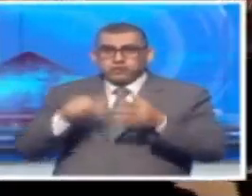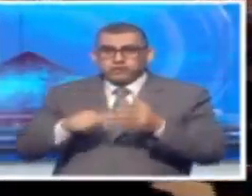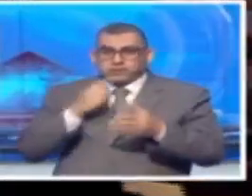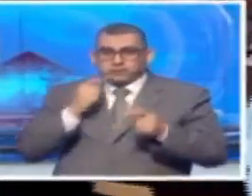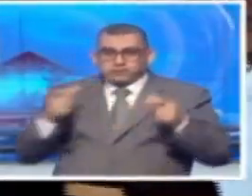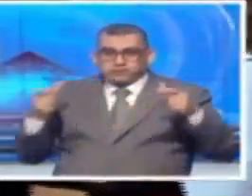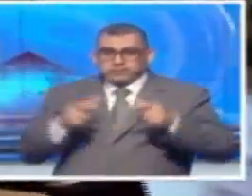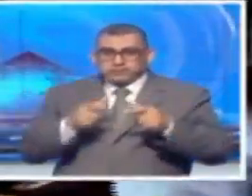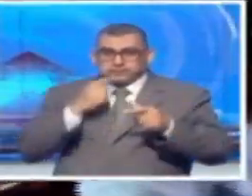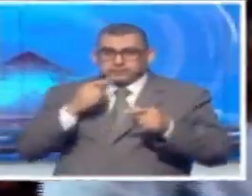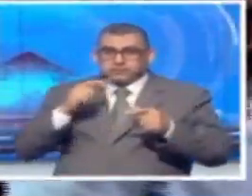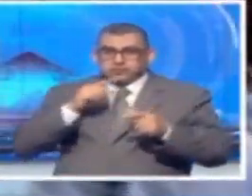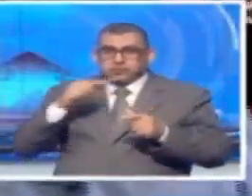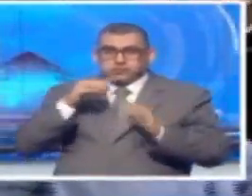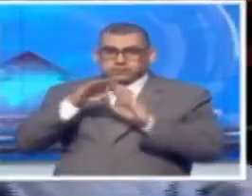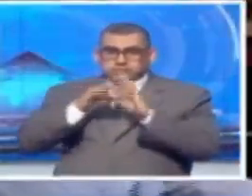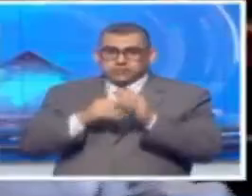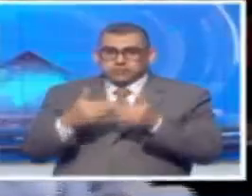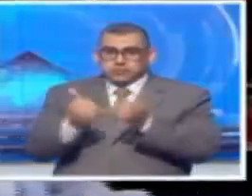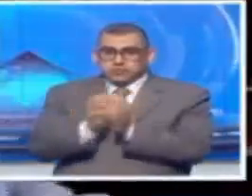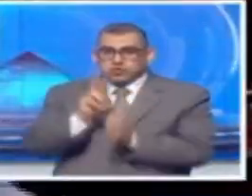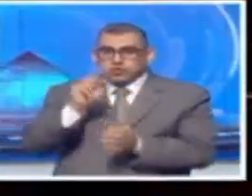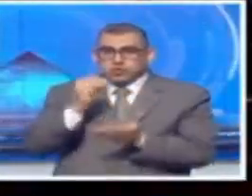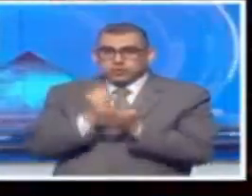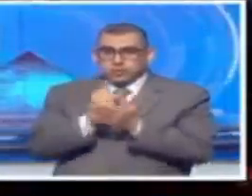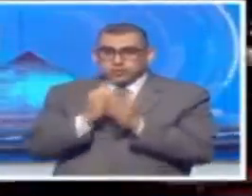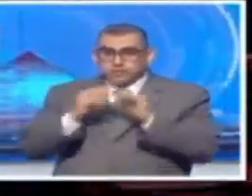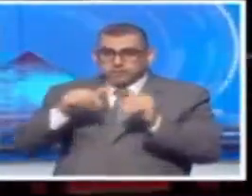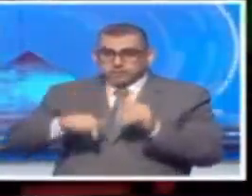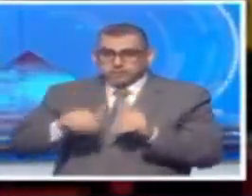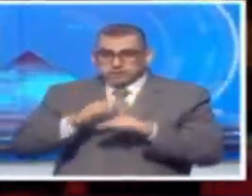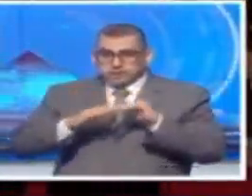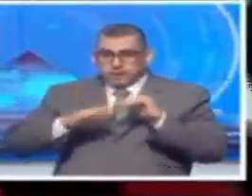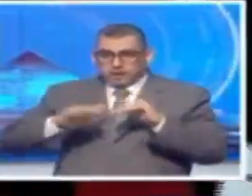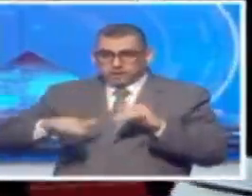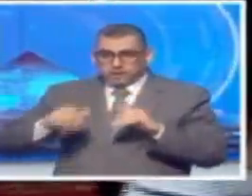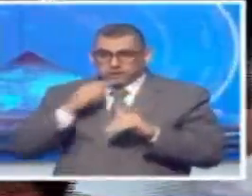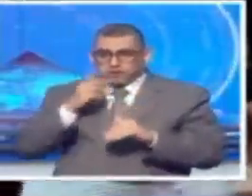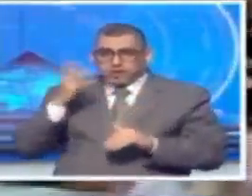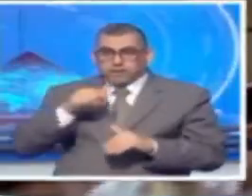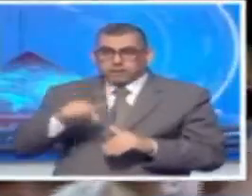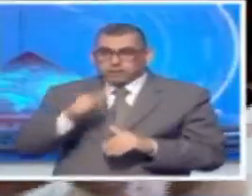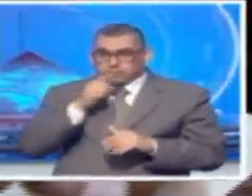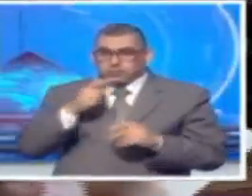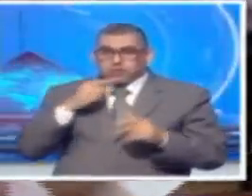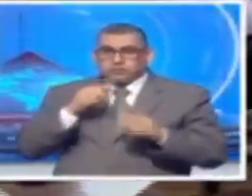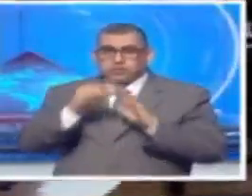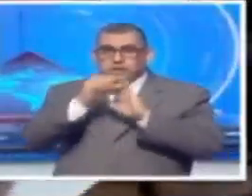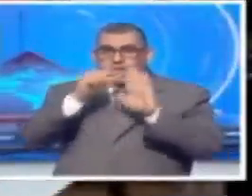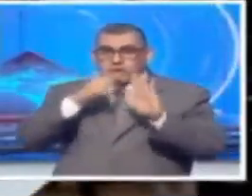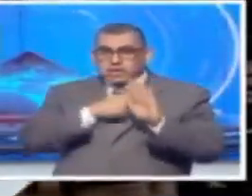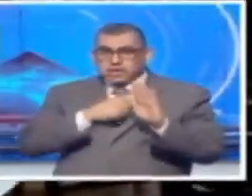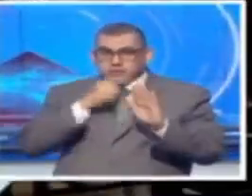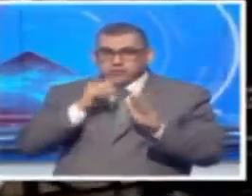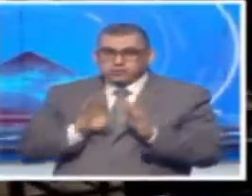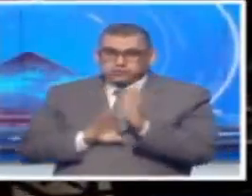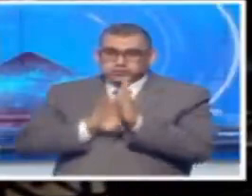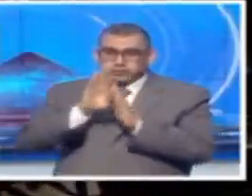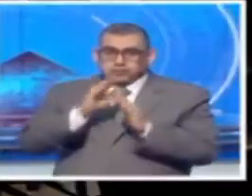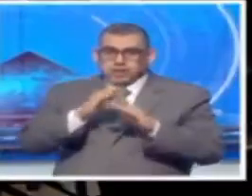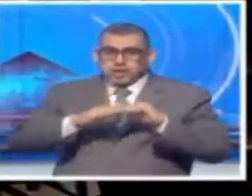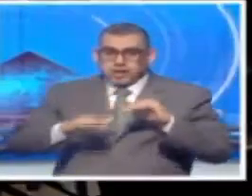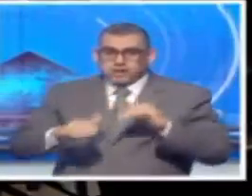الندوة التي عقدتها منظمة الأمم المتحدة للطفولة يونيسيف والتي حملت عنوان تنمية